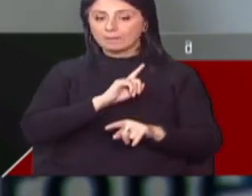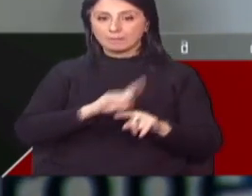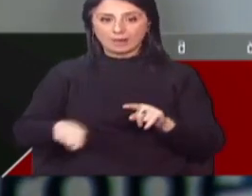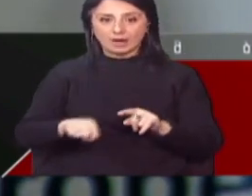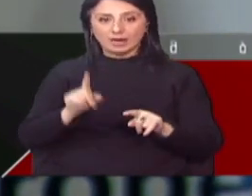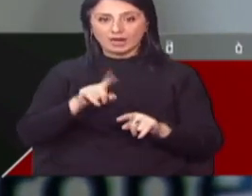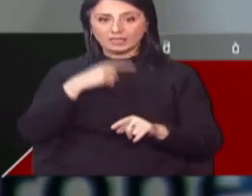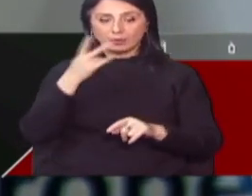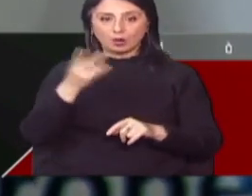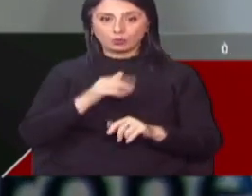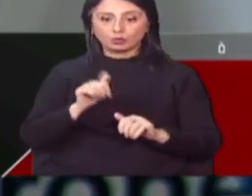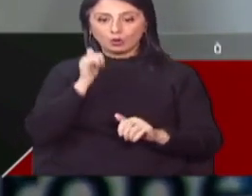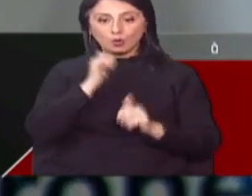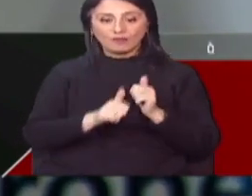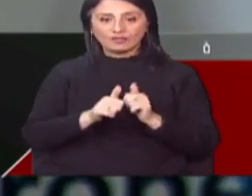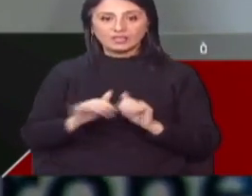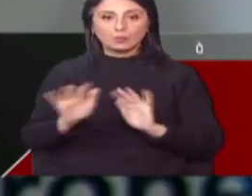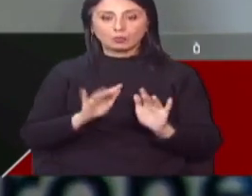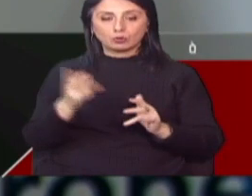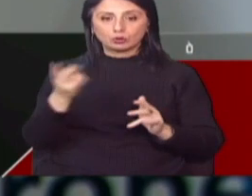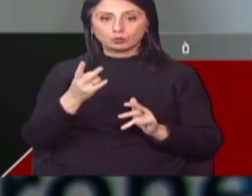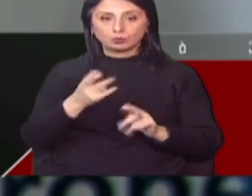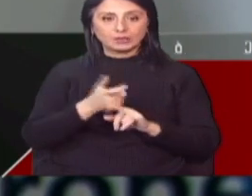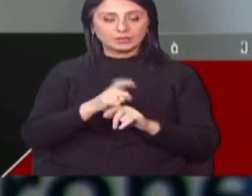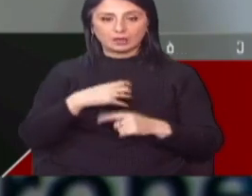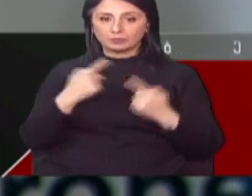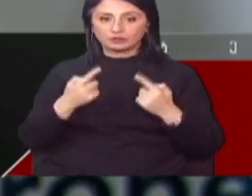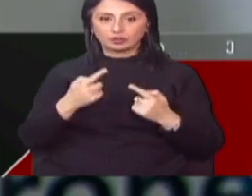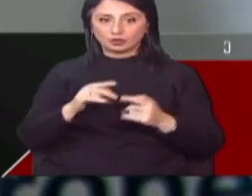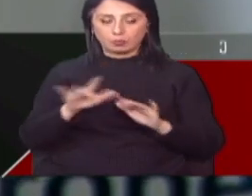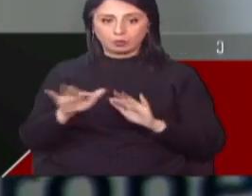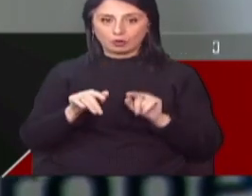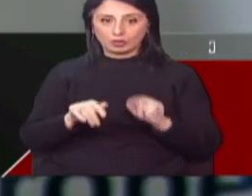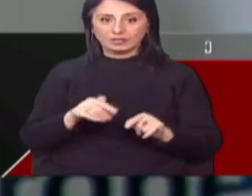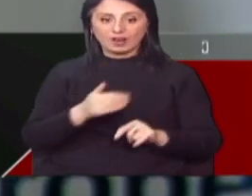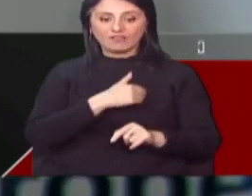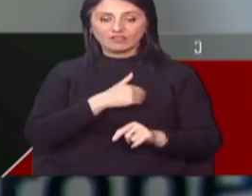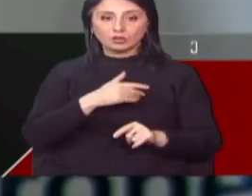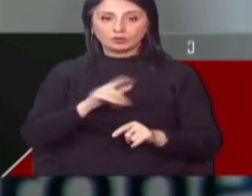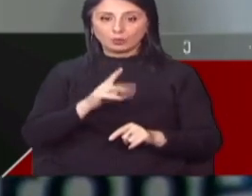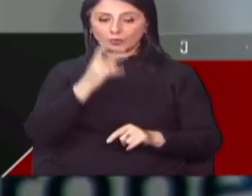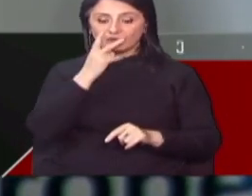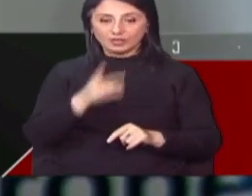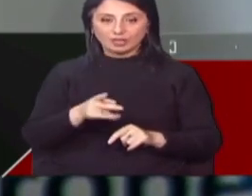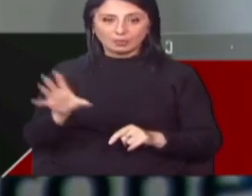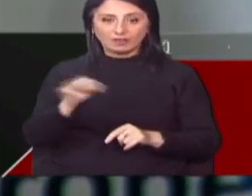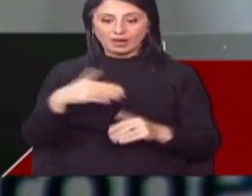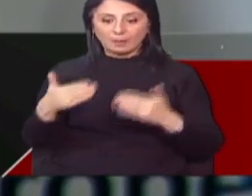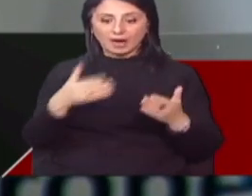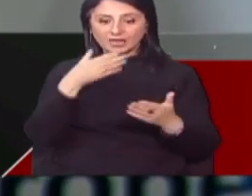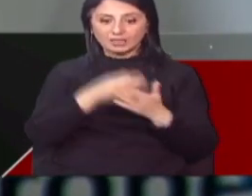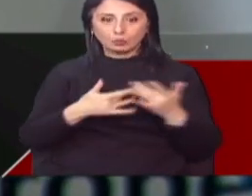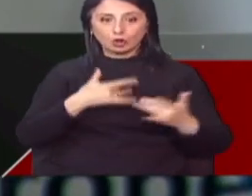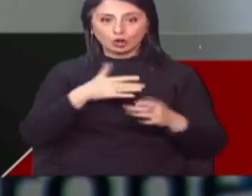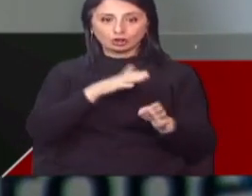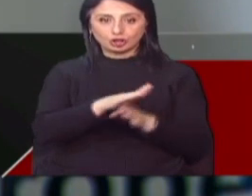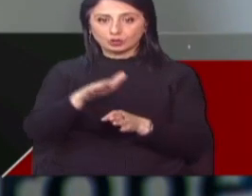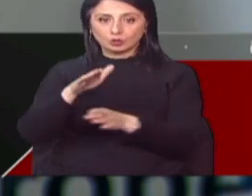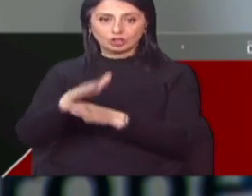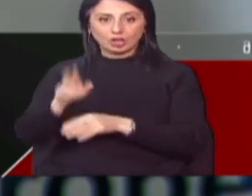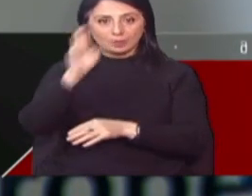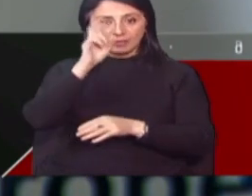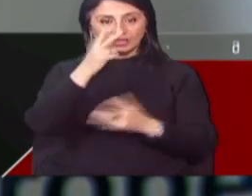bămal dar at cămând arogut altuiz procesiaris uki duresat mișnolovan. Asrăm cu un visur web ditrom vnăxotrom elam carem să cutari rolișia strulos.